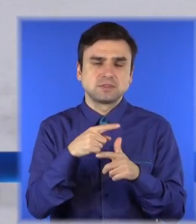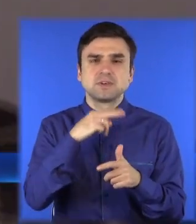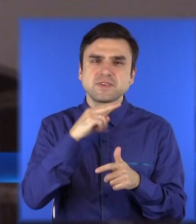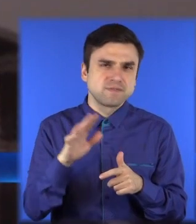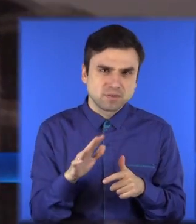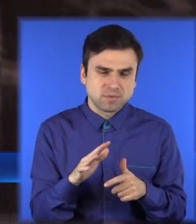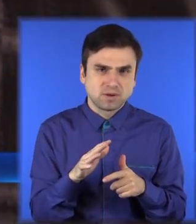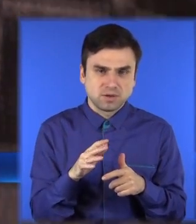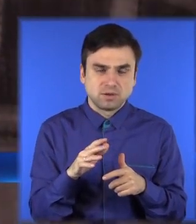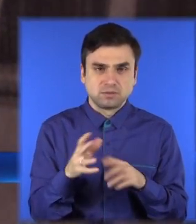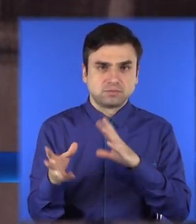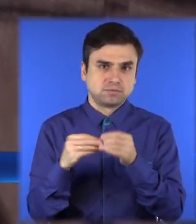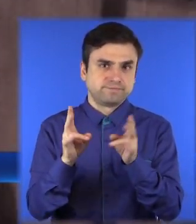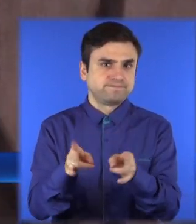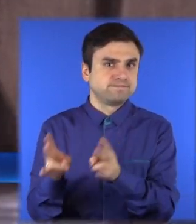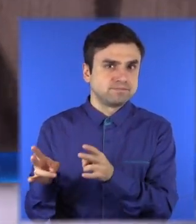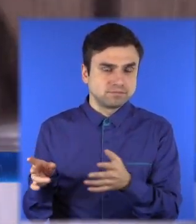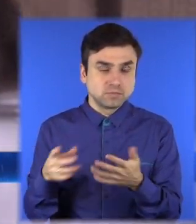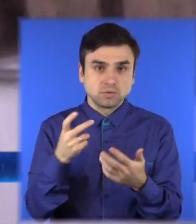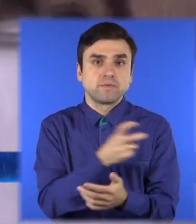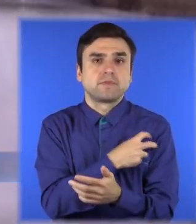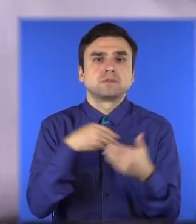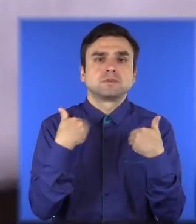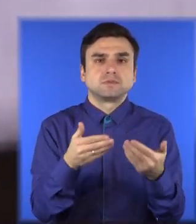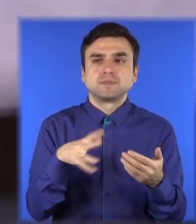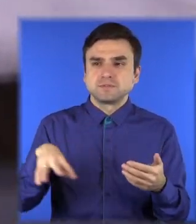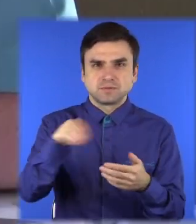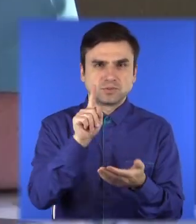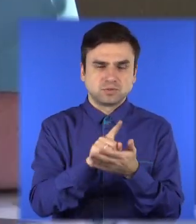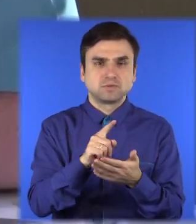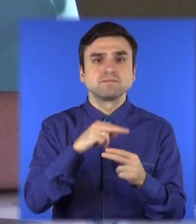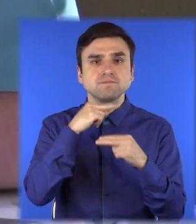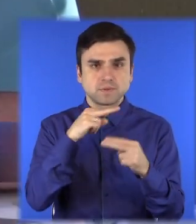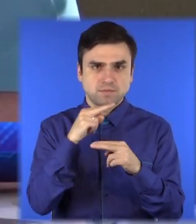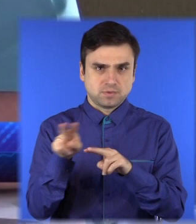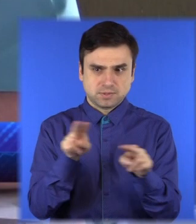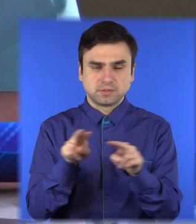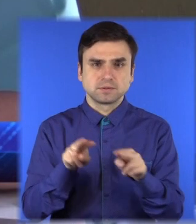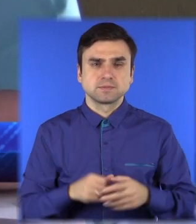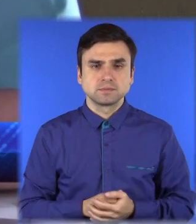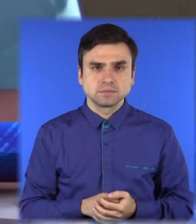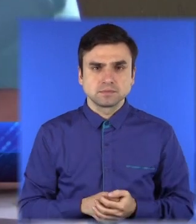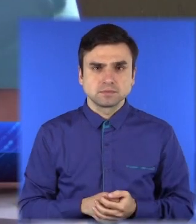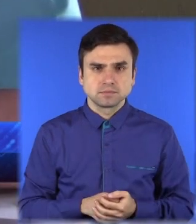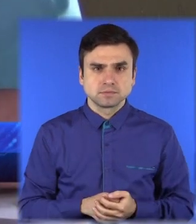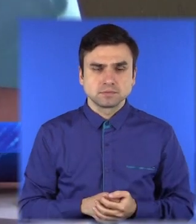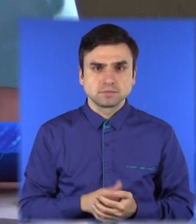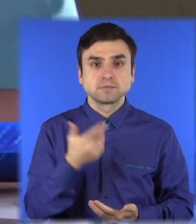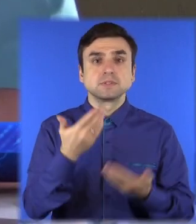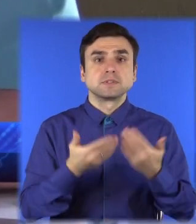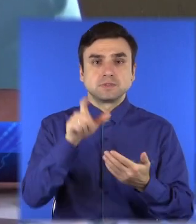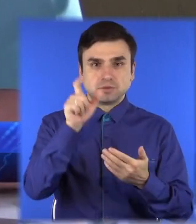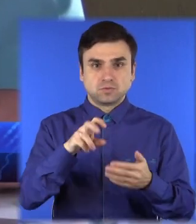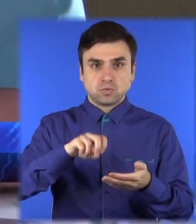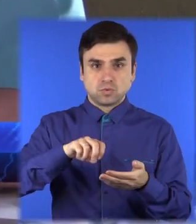під ноги. Тому лікар закликає кожного насамперед до особистої пильності. Якщо людина підслизнулась